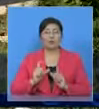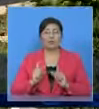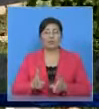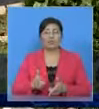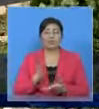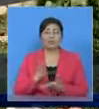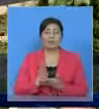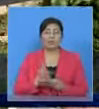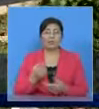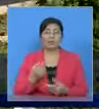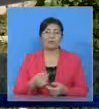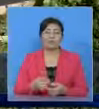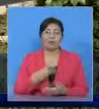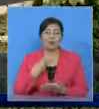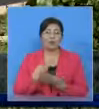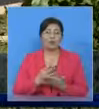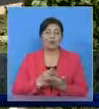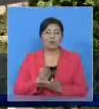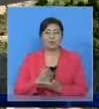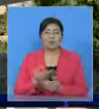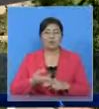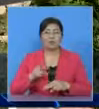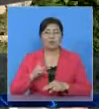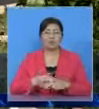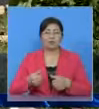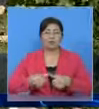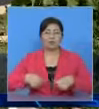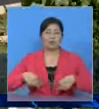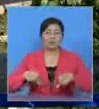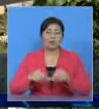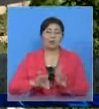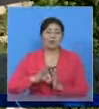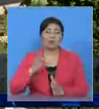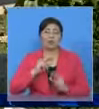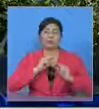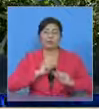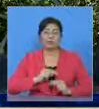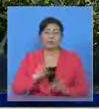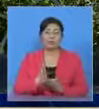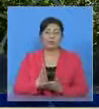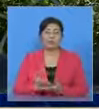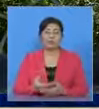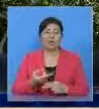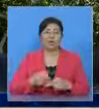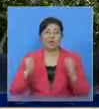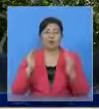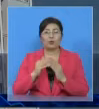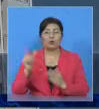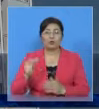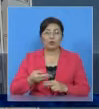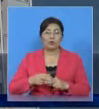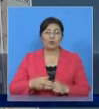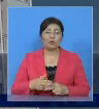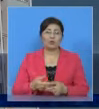яғни бағасына, көрсетілетін қызметіне, онда сол сервисный компанияны таңдап, солармен жұмыс жасаймыз. Аталған үйдің тұрғындары бұл